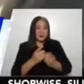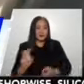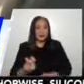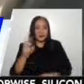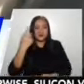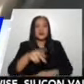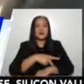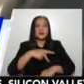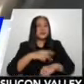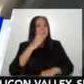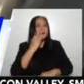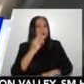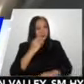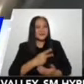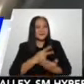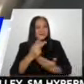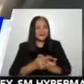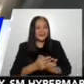Program ng ahensya.